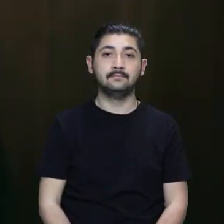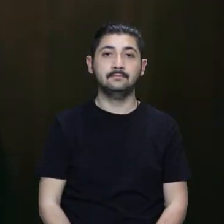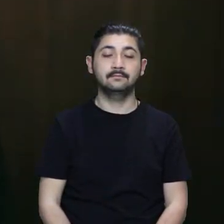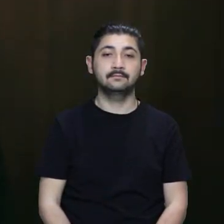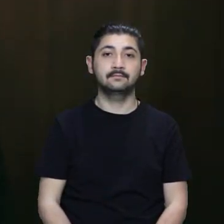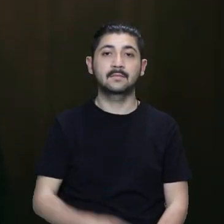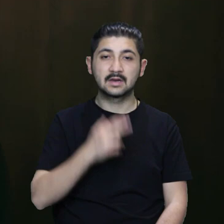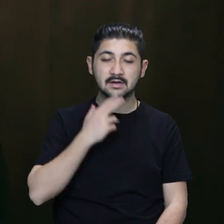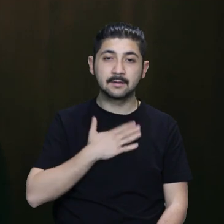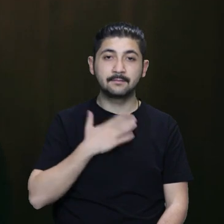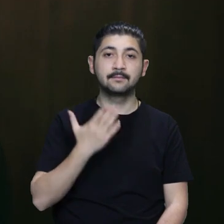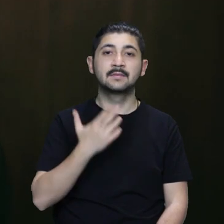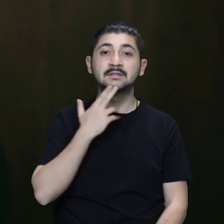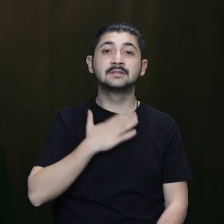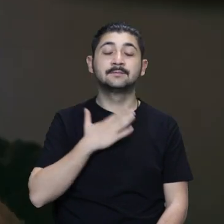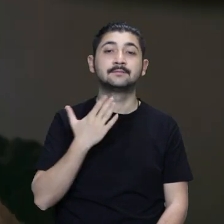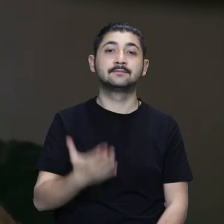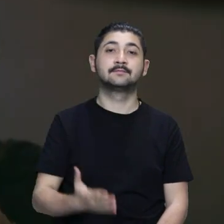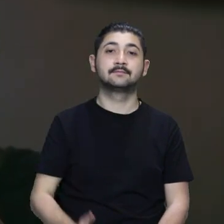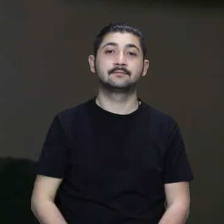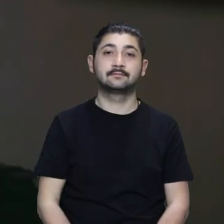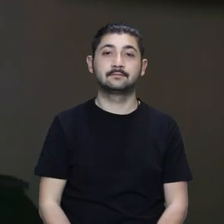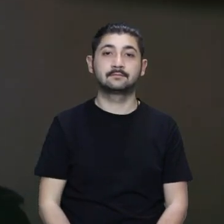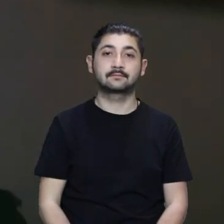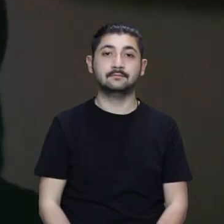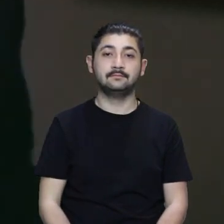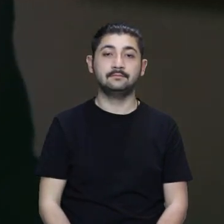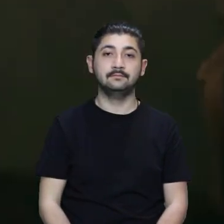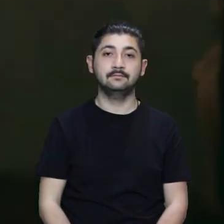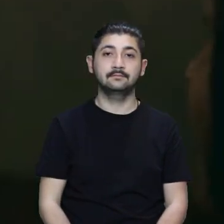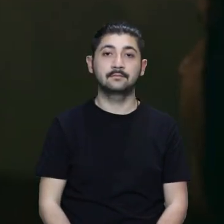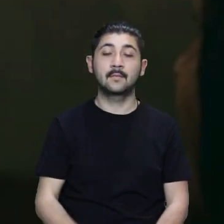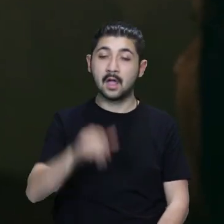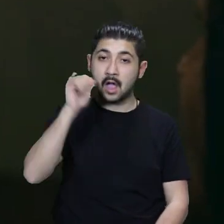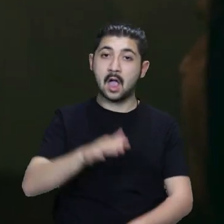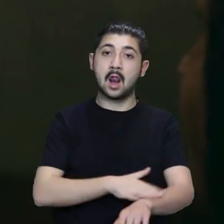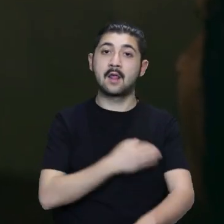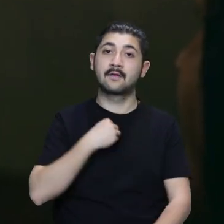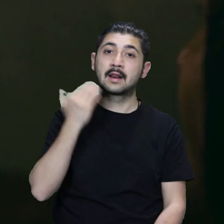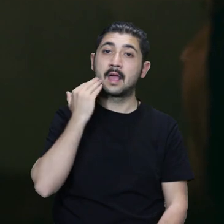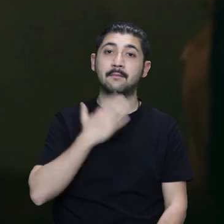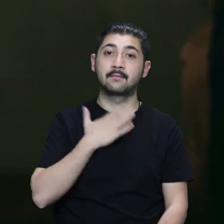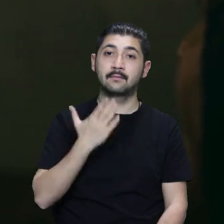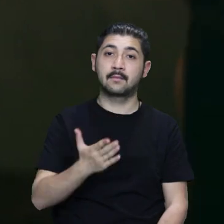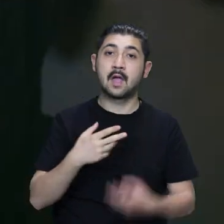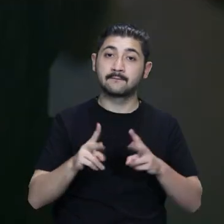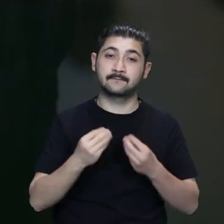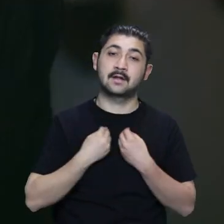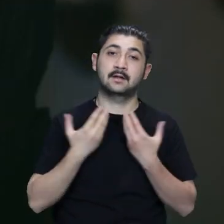Oh, kuzum. Kuzum. Hakkını al kuzum. Hakkını helal et ninem.